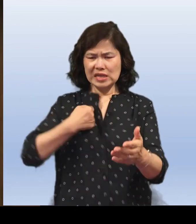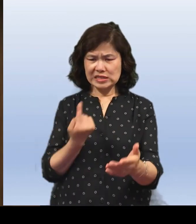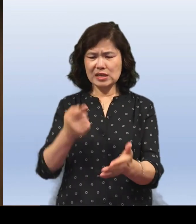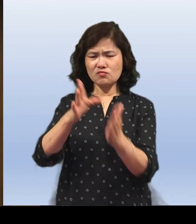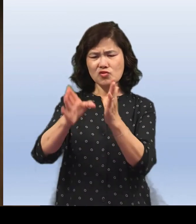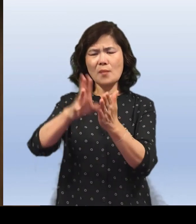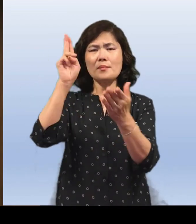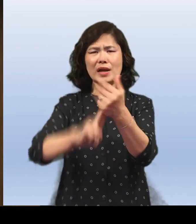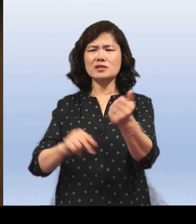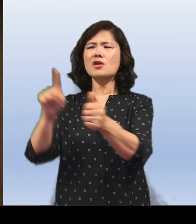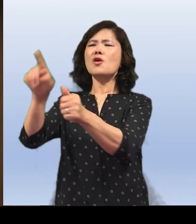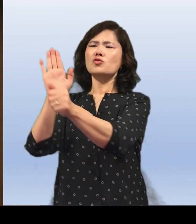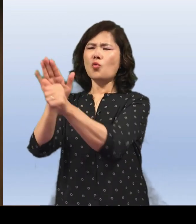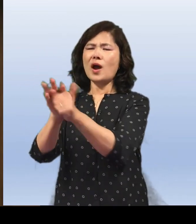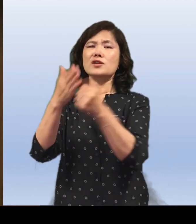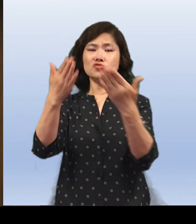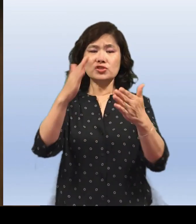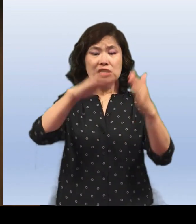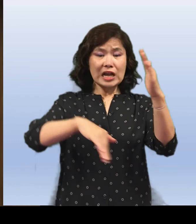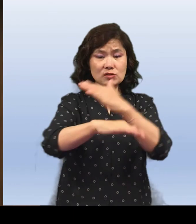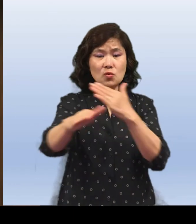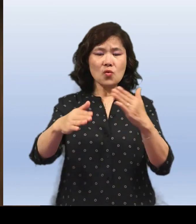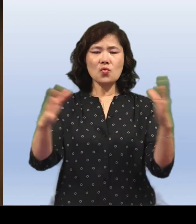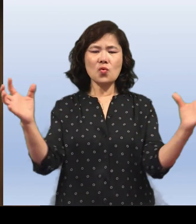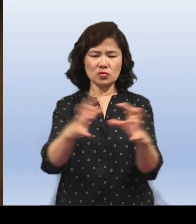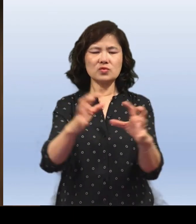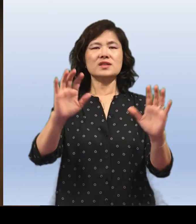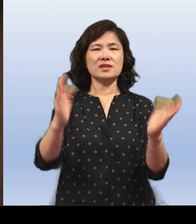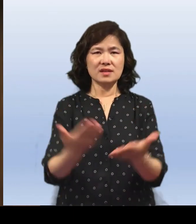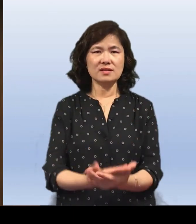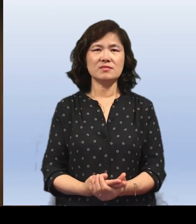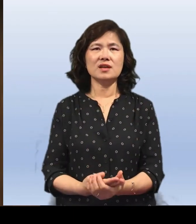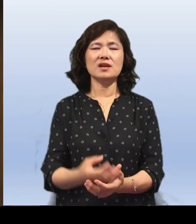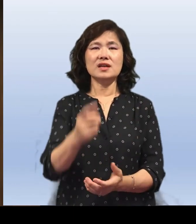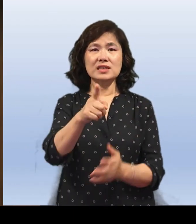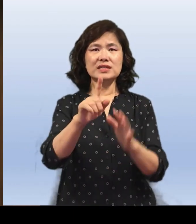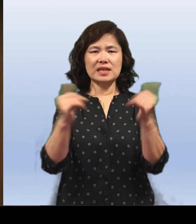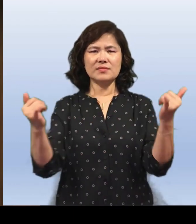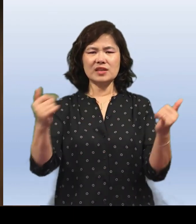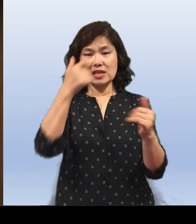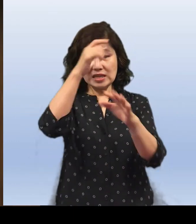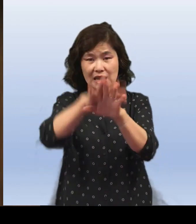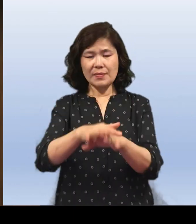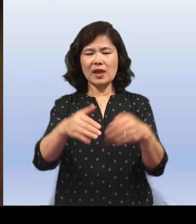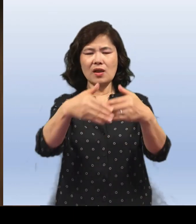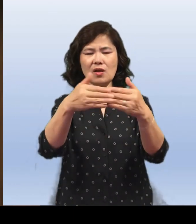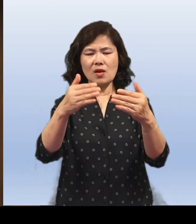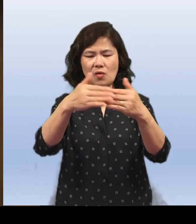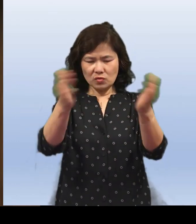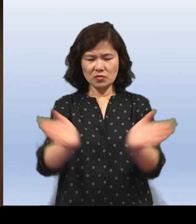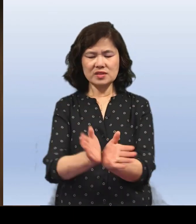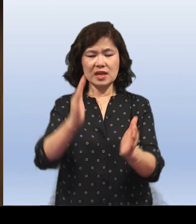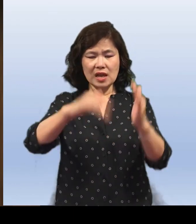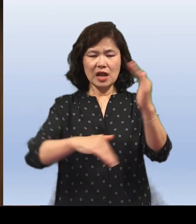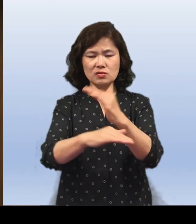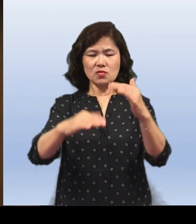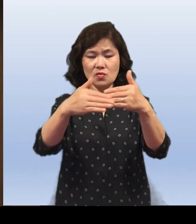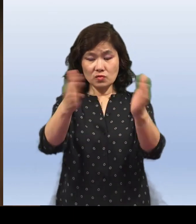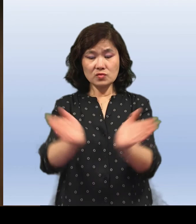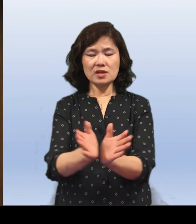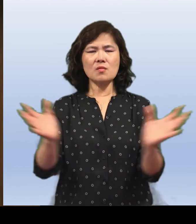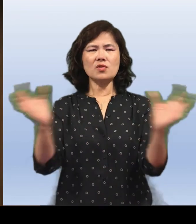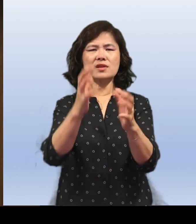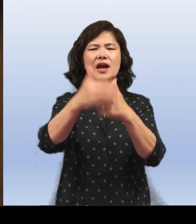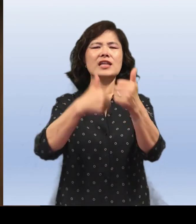그들을 구제하는 가족 공동체였습니다. 그들이 이 예배 공동체, 가족 공동체로 모여서 하나님